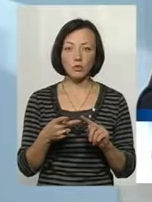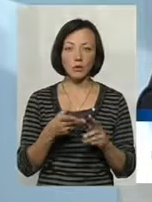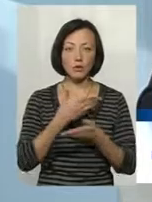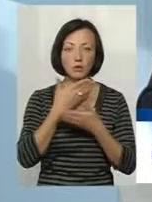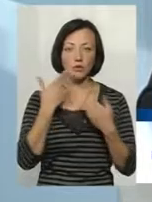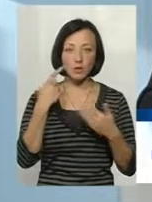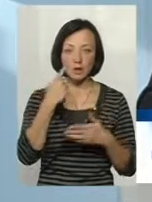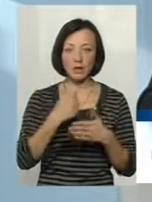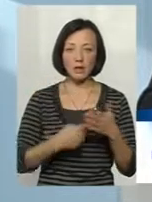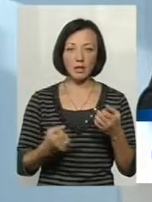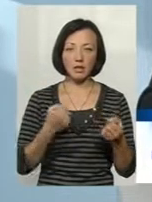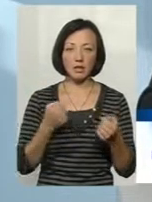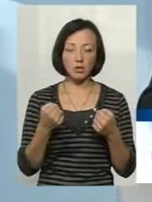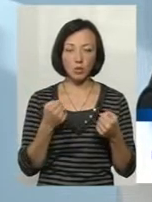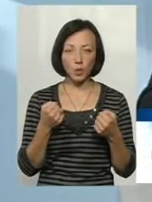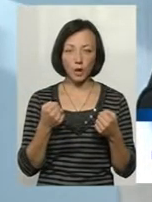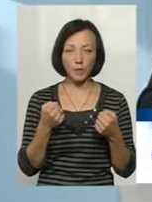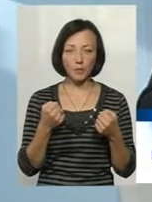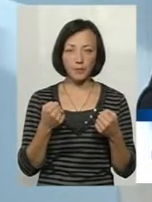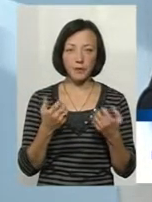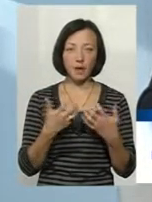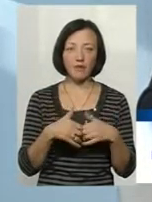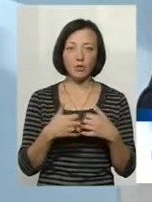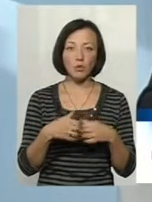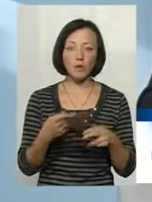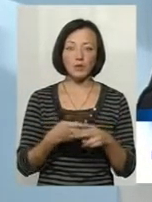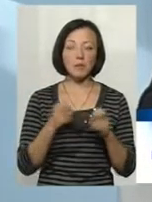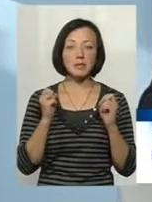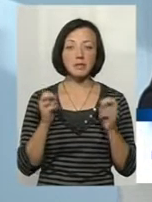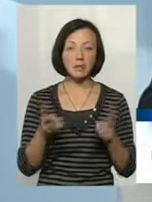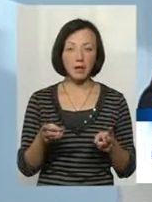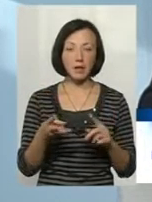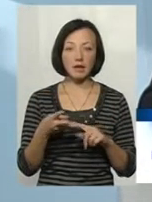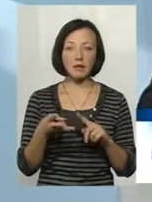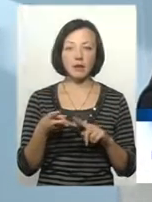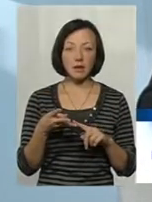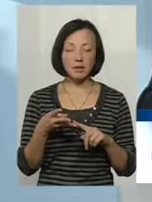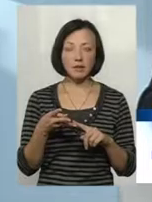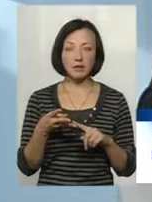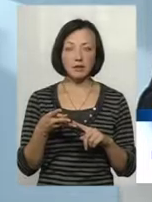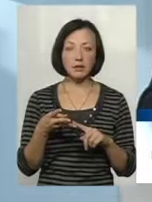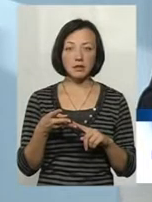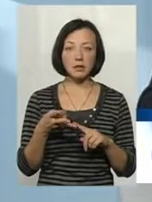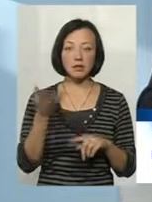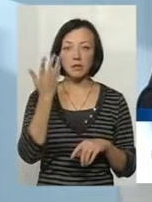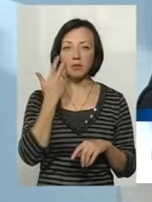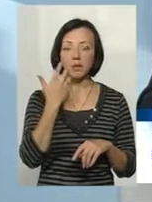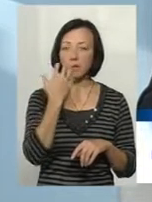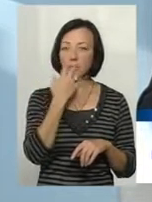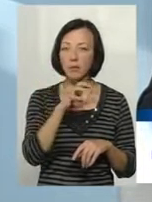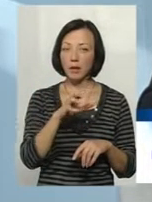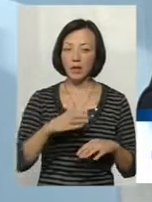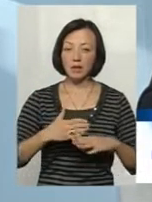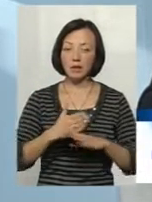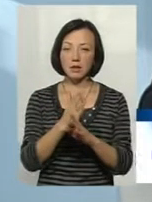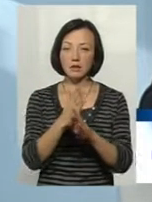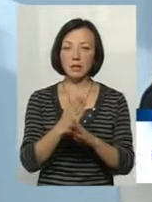відсутність надійної автоматики безпеки. Третє, при перегріві тріскається